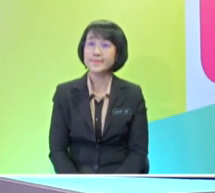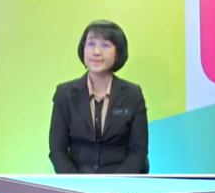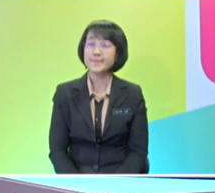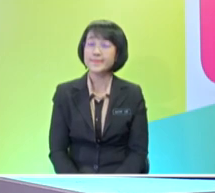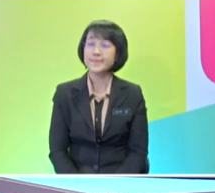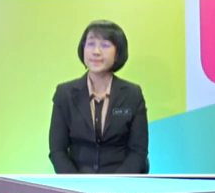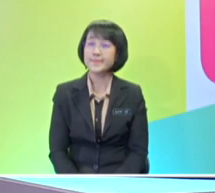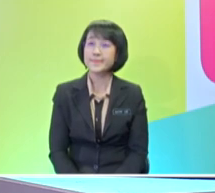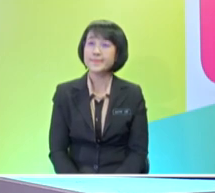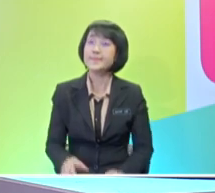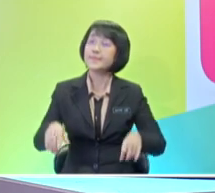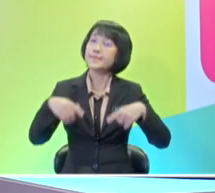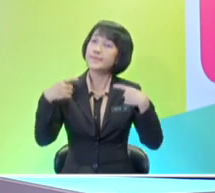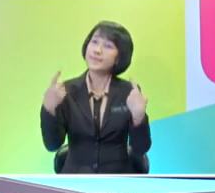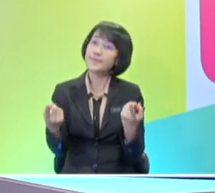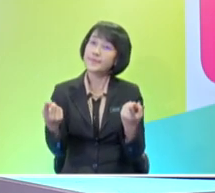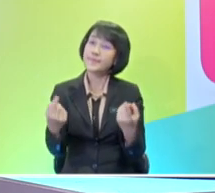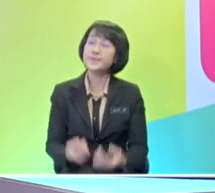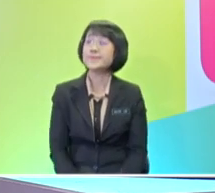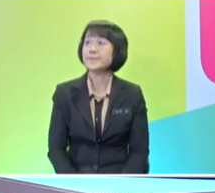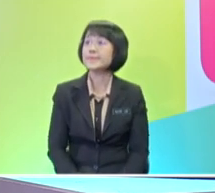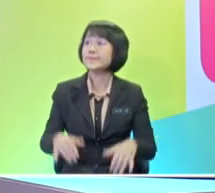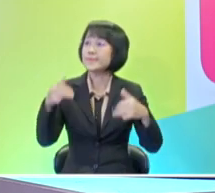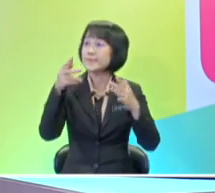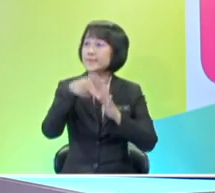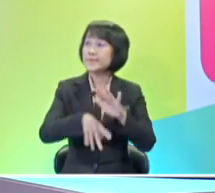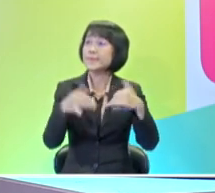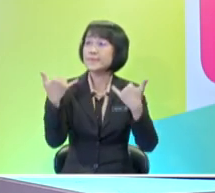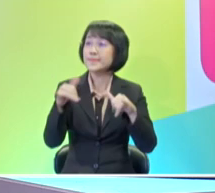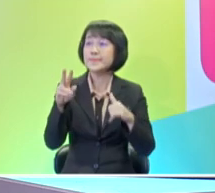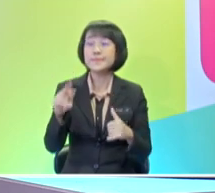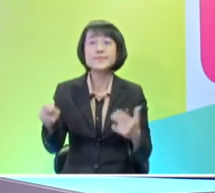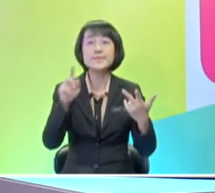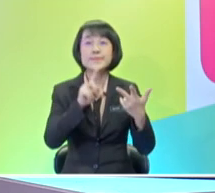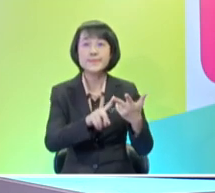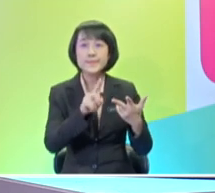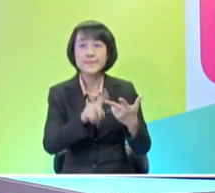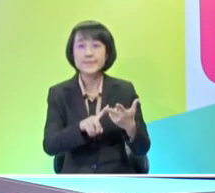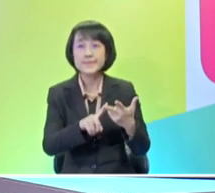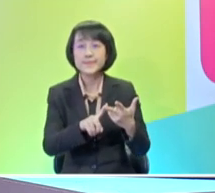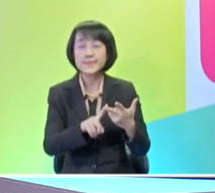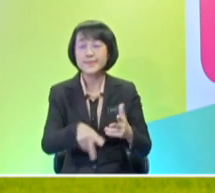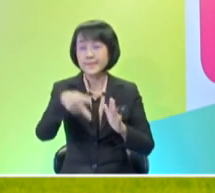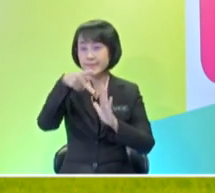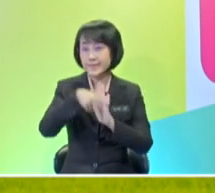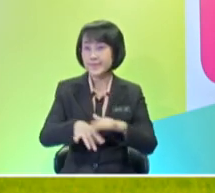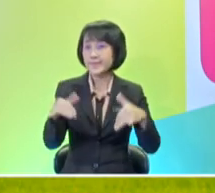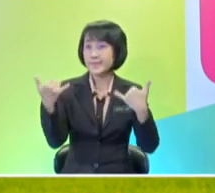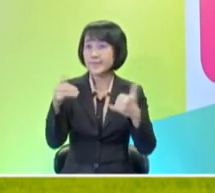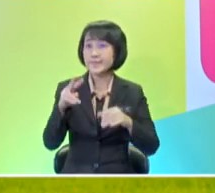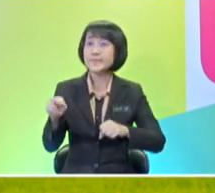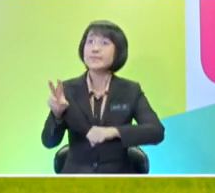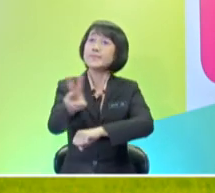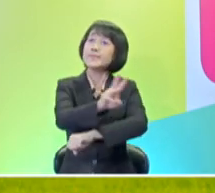kita pergi ke pada permainan yang ketiga yaitu permainan kawasan lapangan